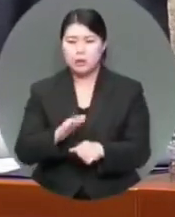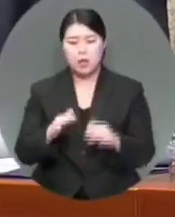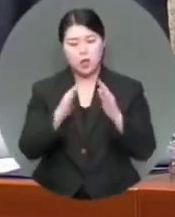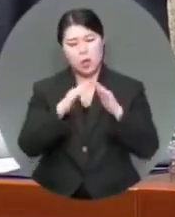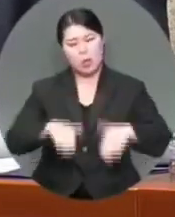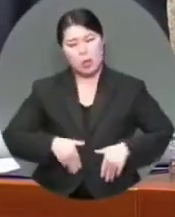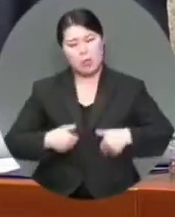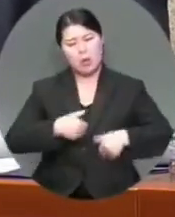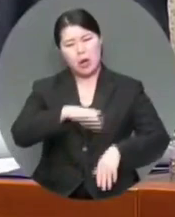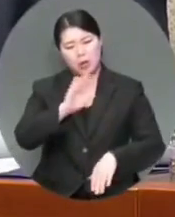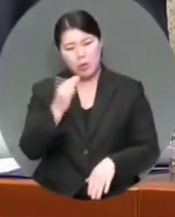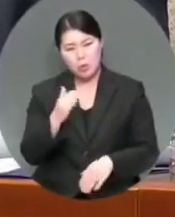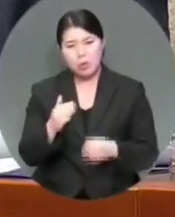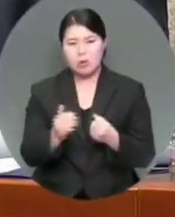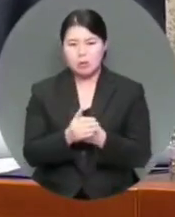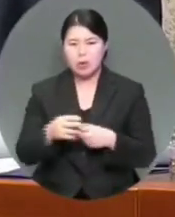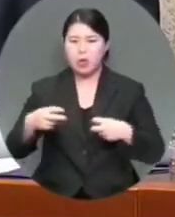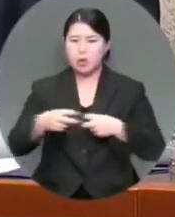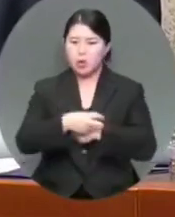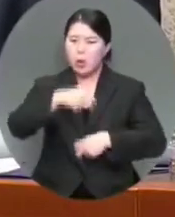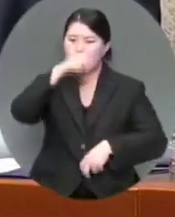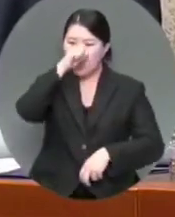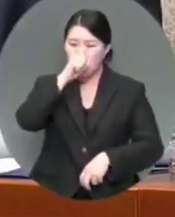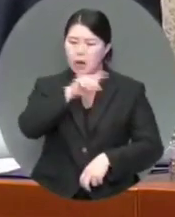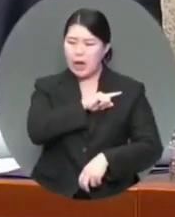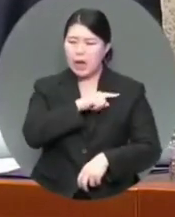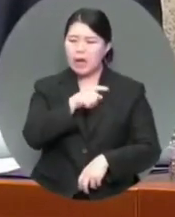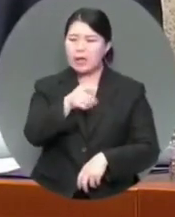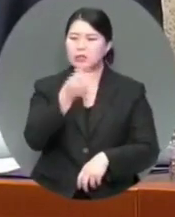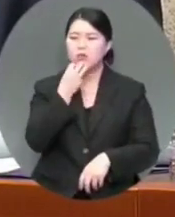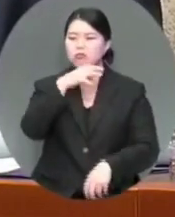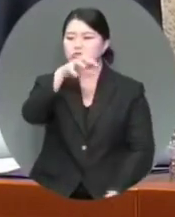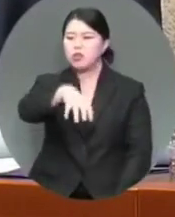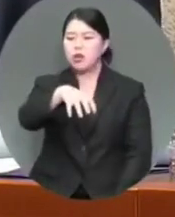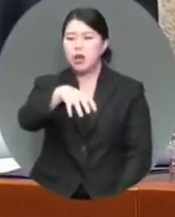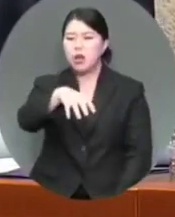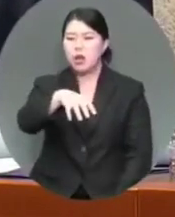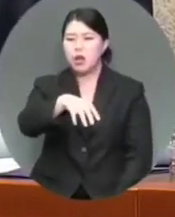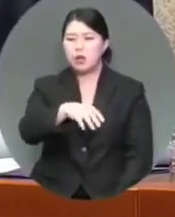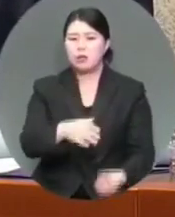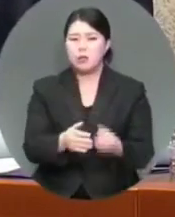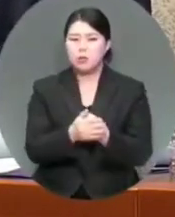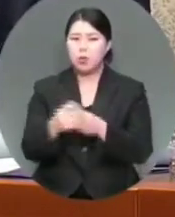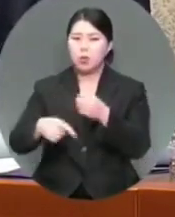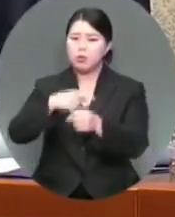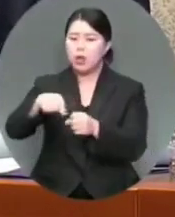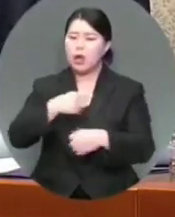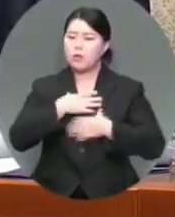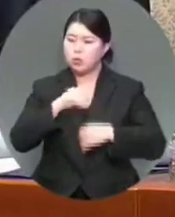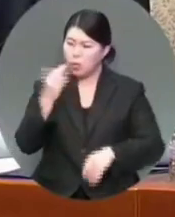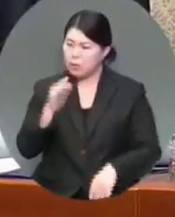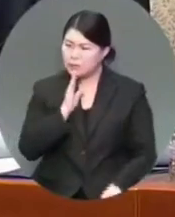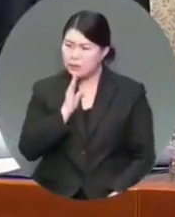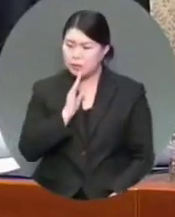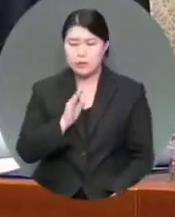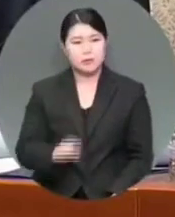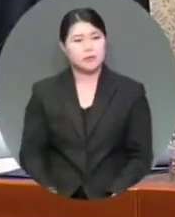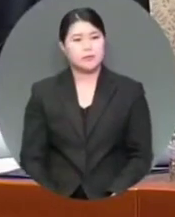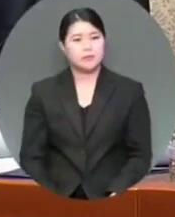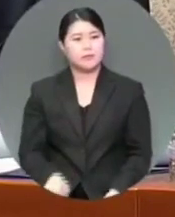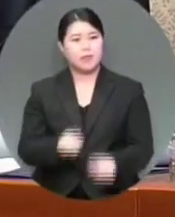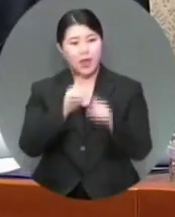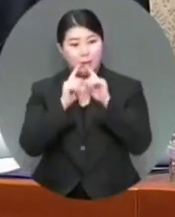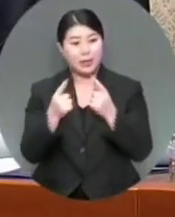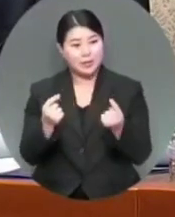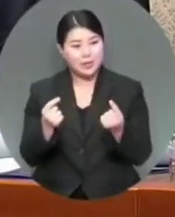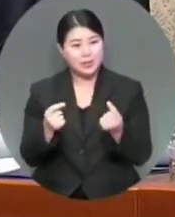되고 어디도 가야 되는 교통이 최고 좋은 곳에 있겠다. 예? 그래야지 원전 안전이 되는 겁니까? 예, 위원님 말씀하신